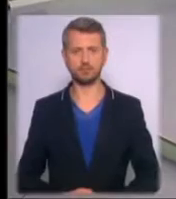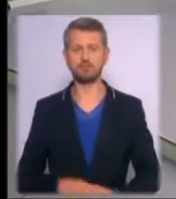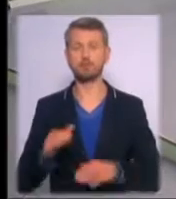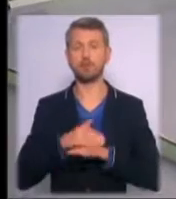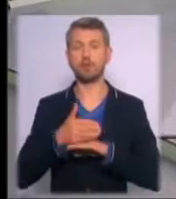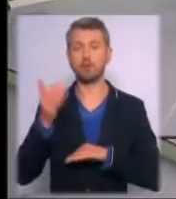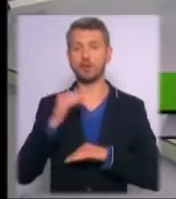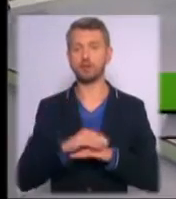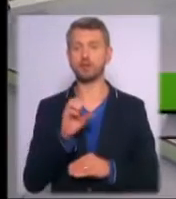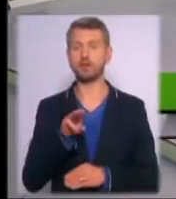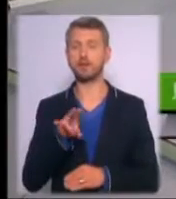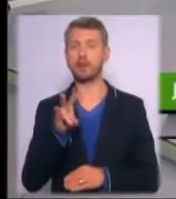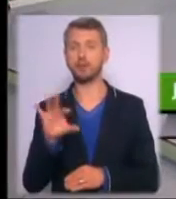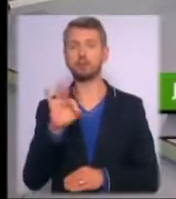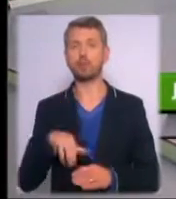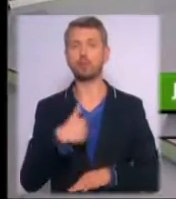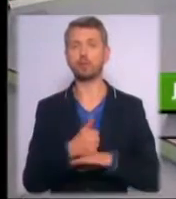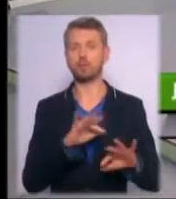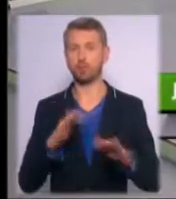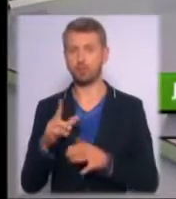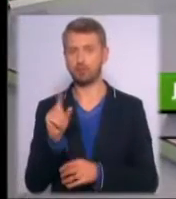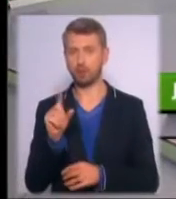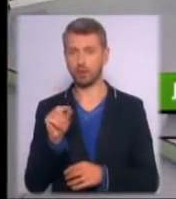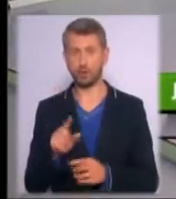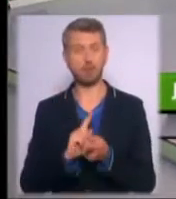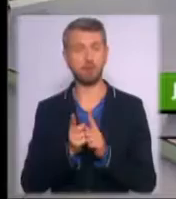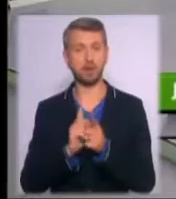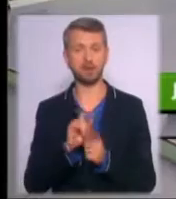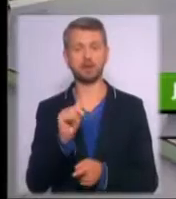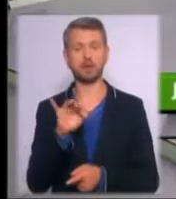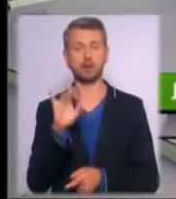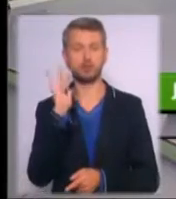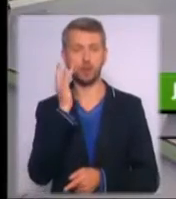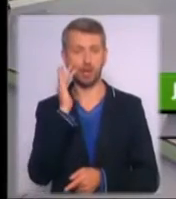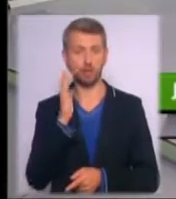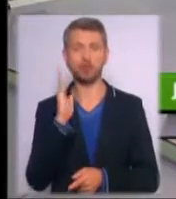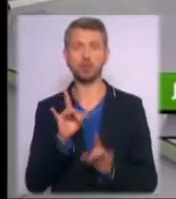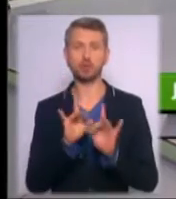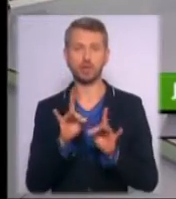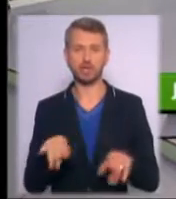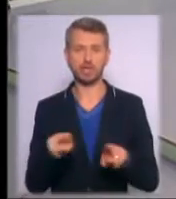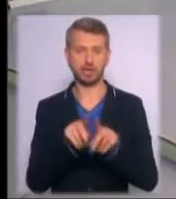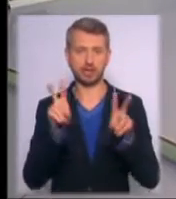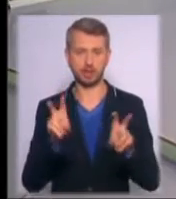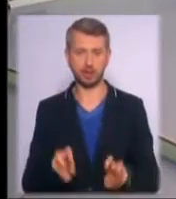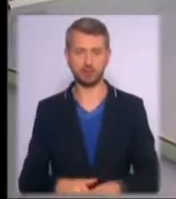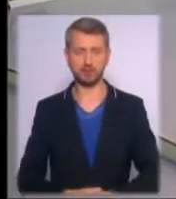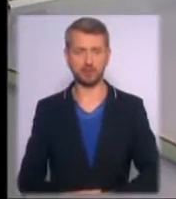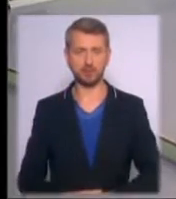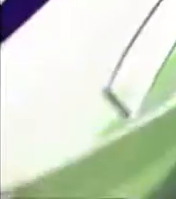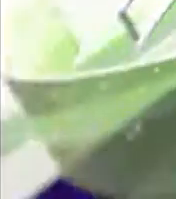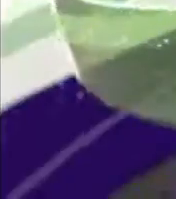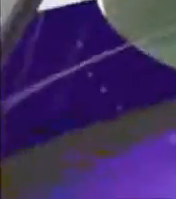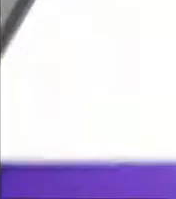Добрий вечір. СТН про головні події понеділка у студії Лілія Гулей та Ігор Бондаренко. Розкажемо, зокрема, про такі події.